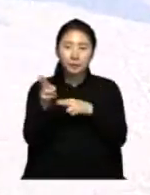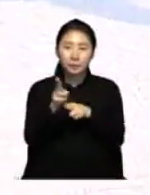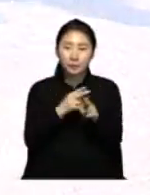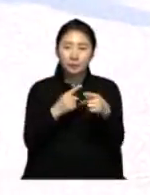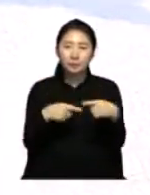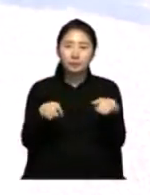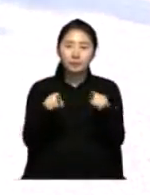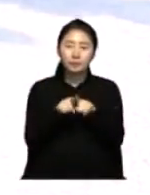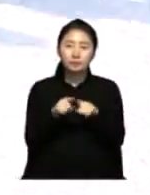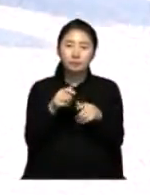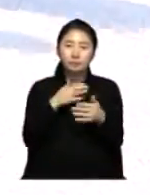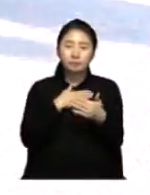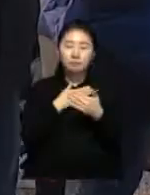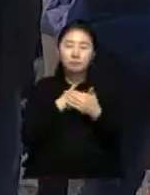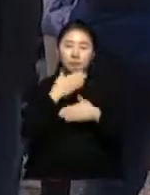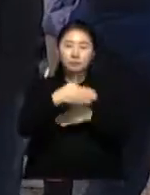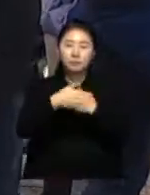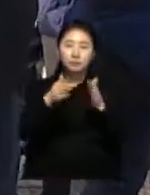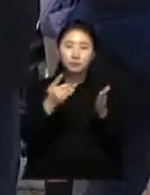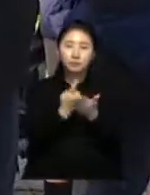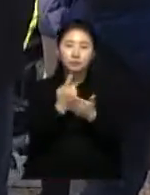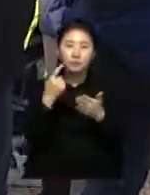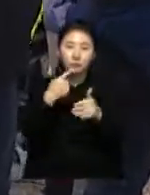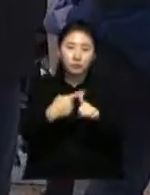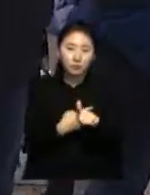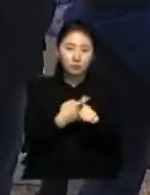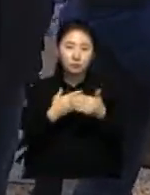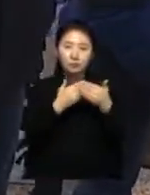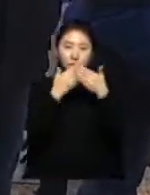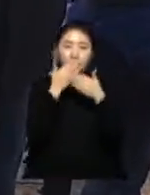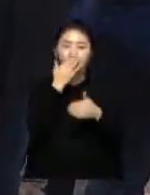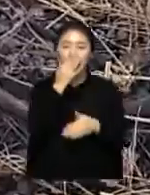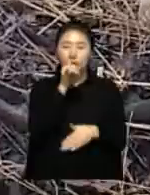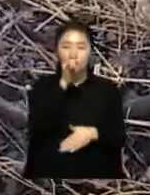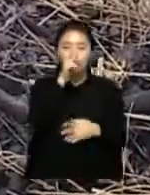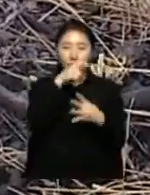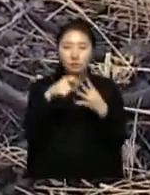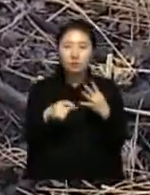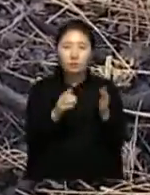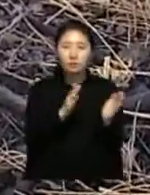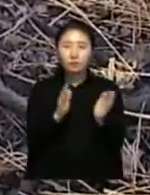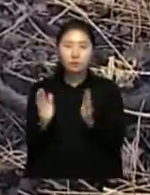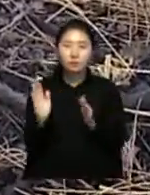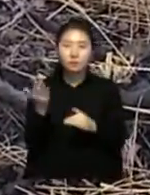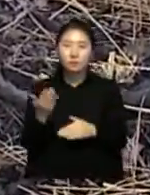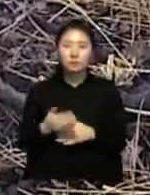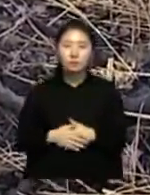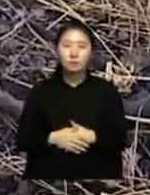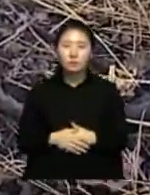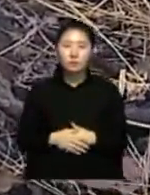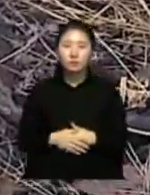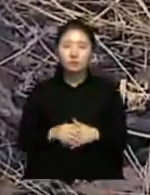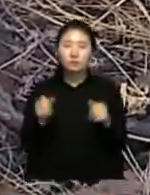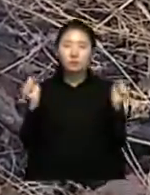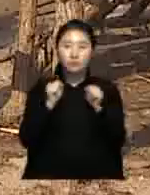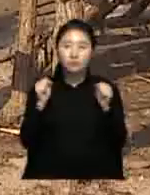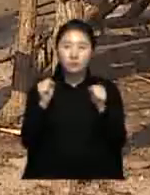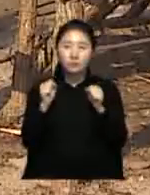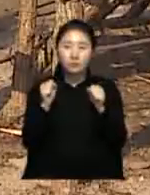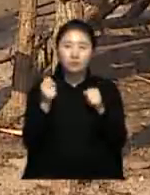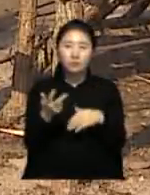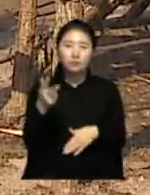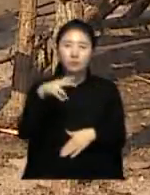비롯해 답답했던 교실을 떠나 자연 속 생태체험을 할 수 있는 프로그램도 마련됐습니다. 추운